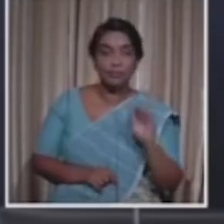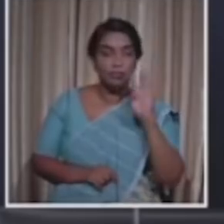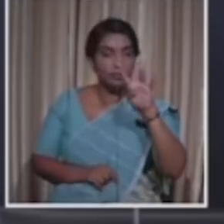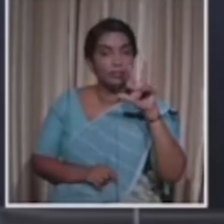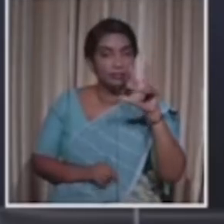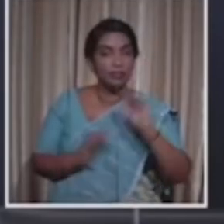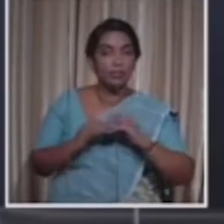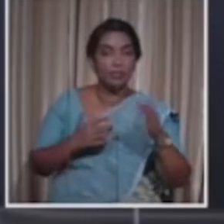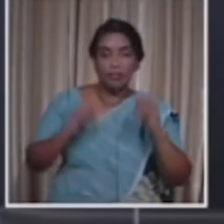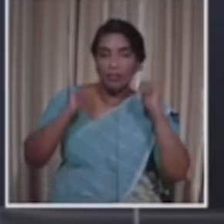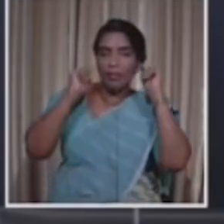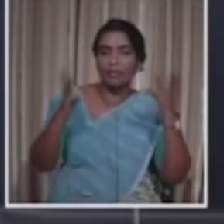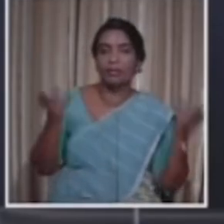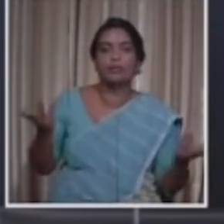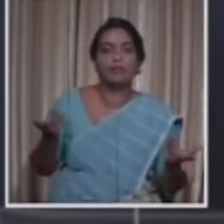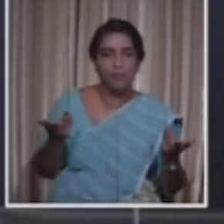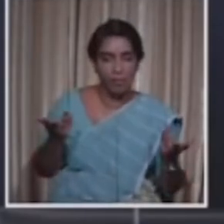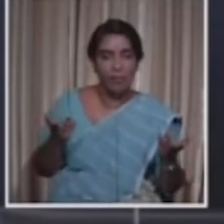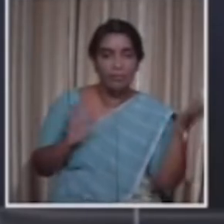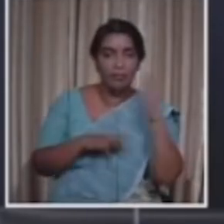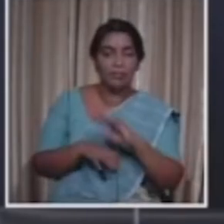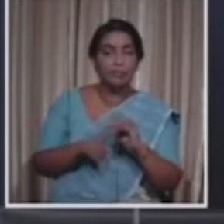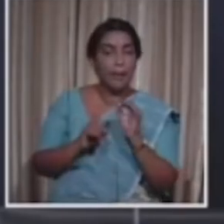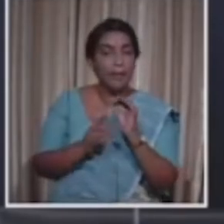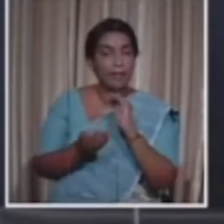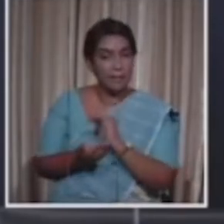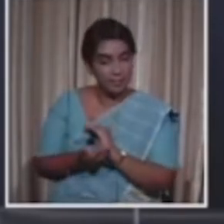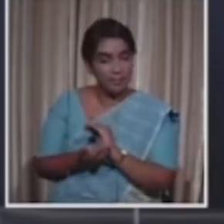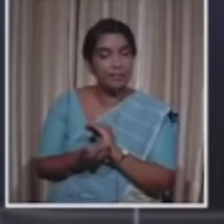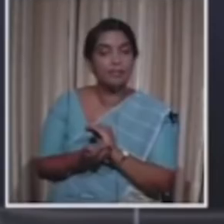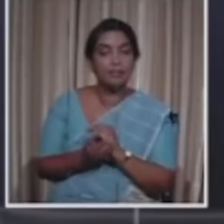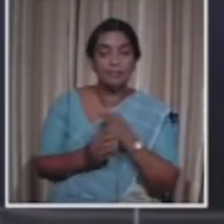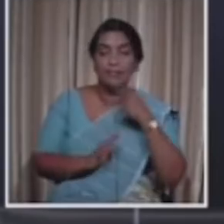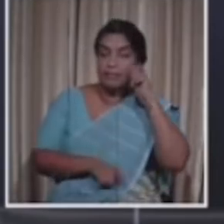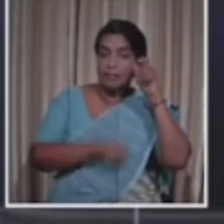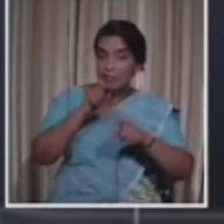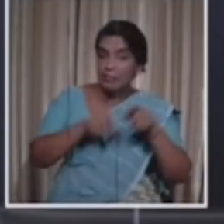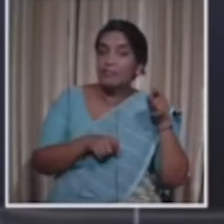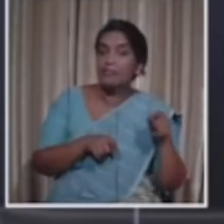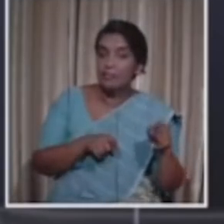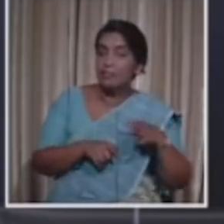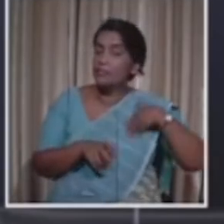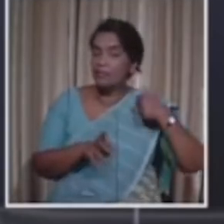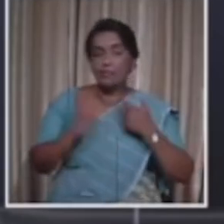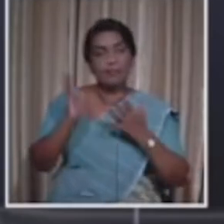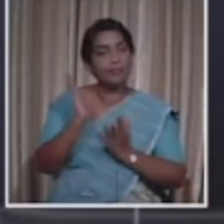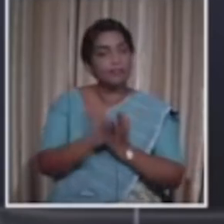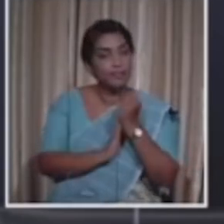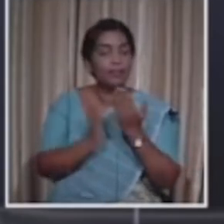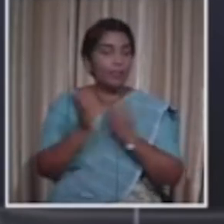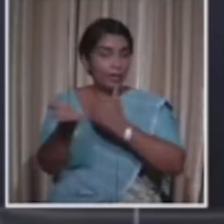pasi pramana tu ne ne. Eda itu bicara paut kali kanche. Merade janata awak mulik aitu askam